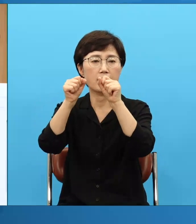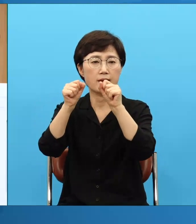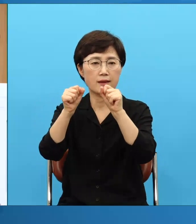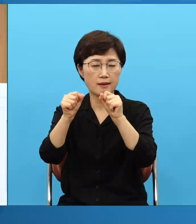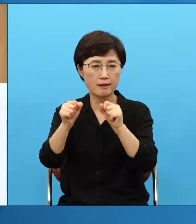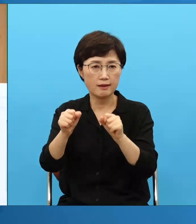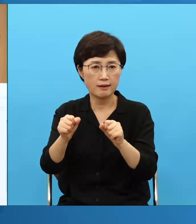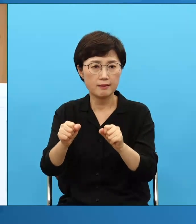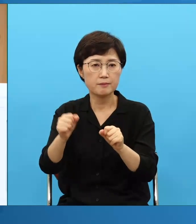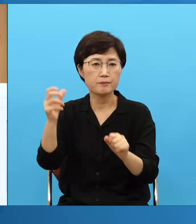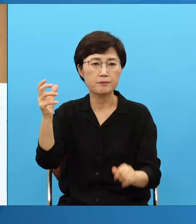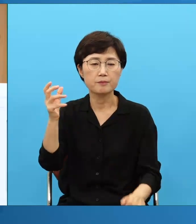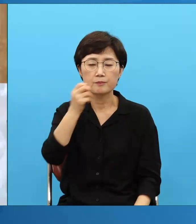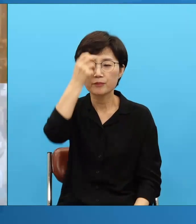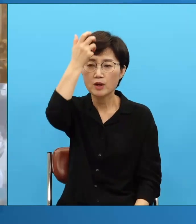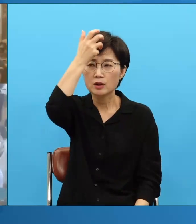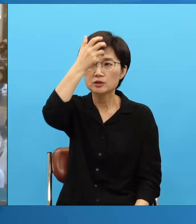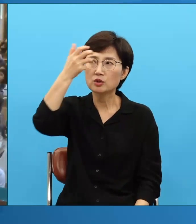함께하니라